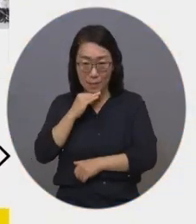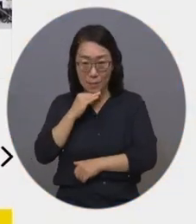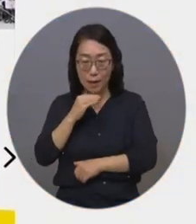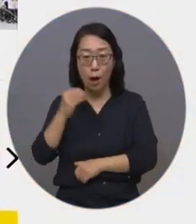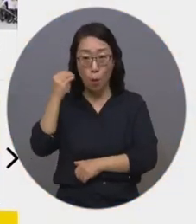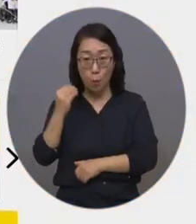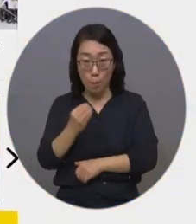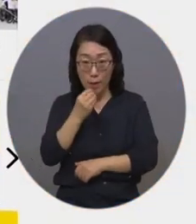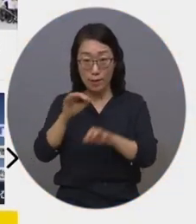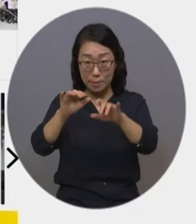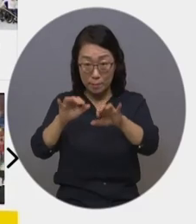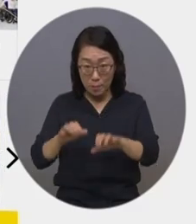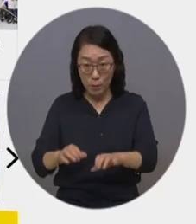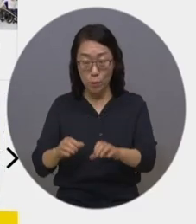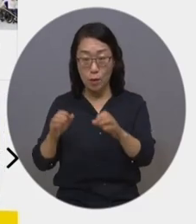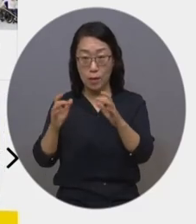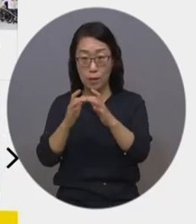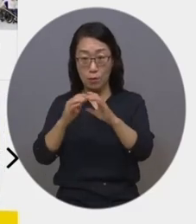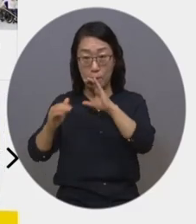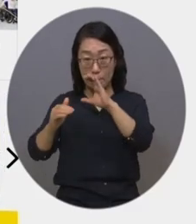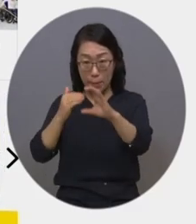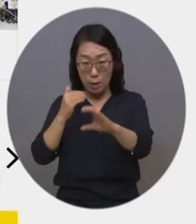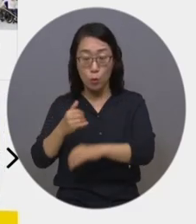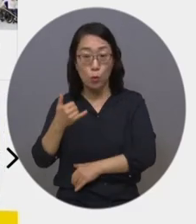홈페이지 또는 전자우편,